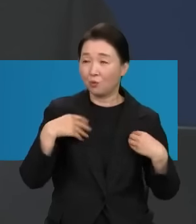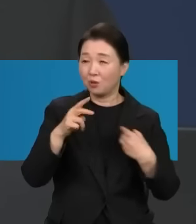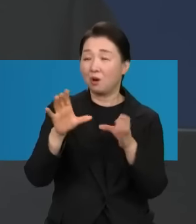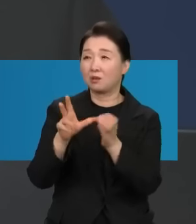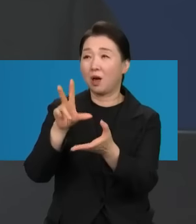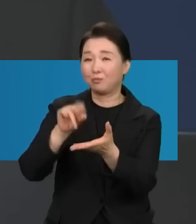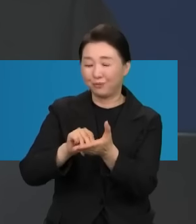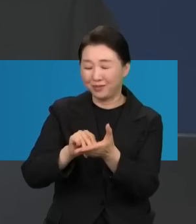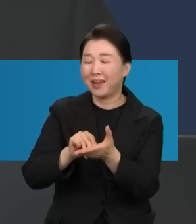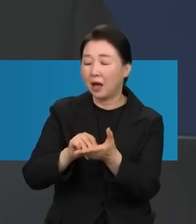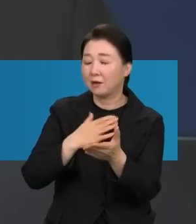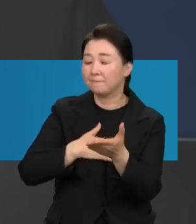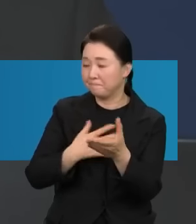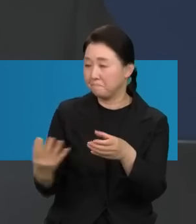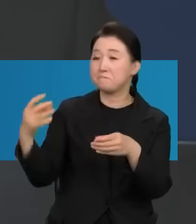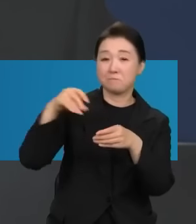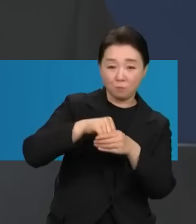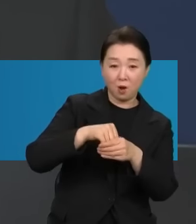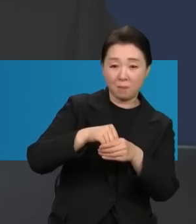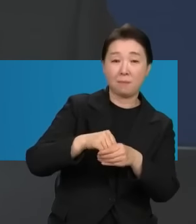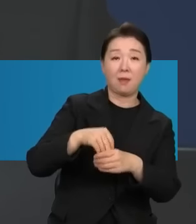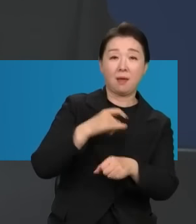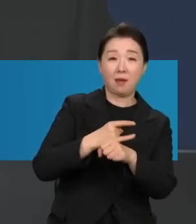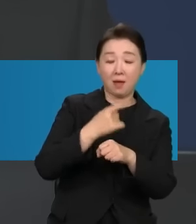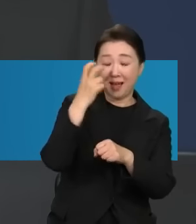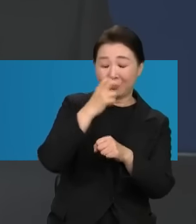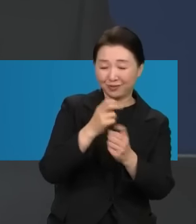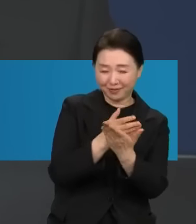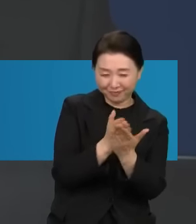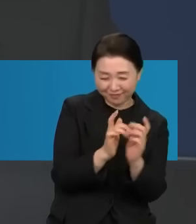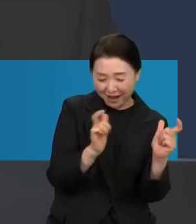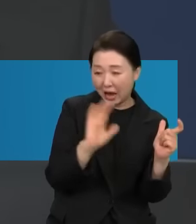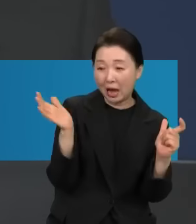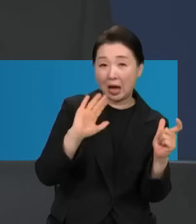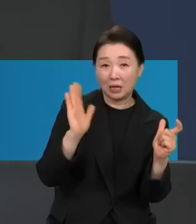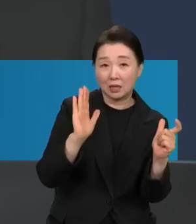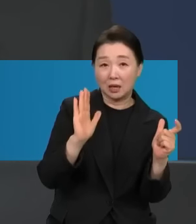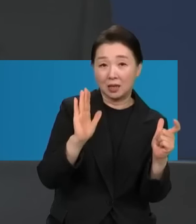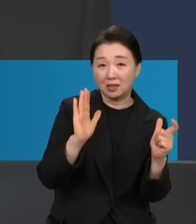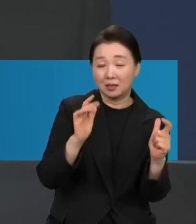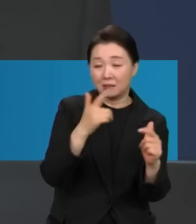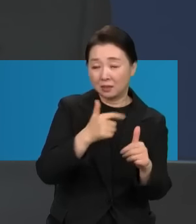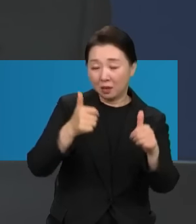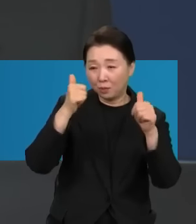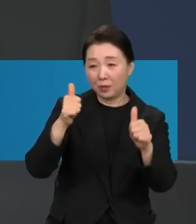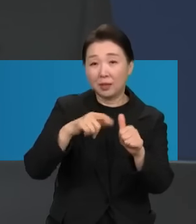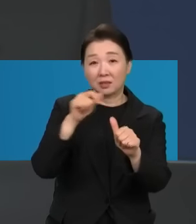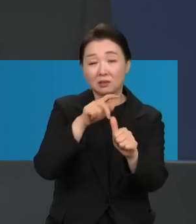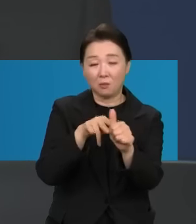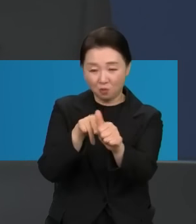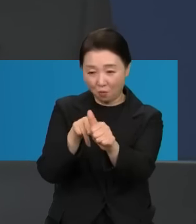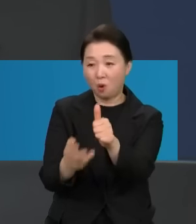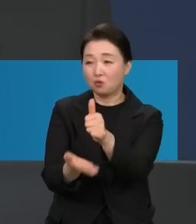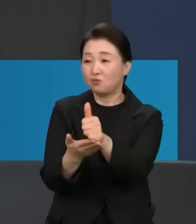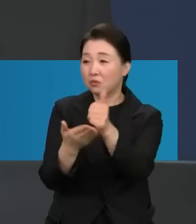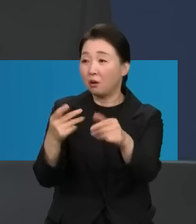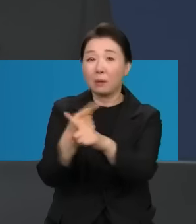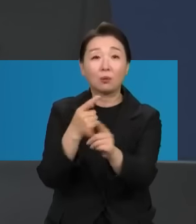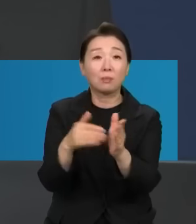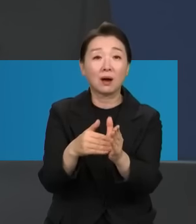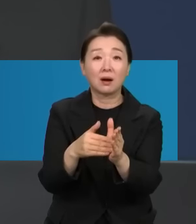부분을 대폭 반영해서 수사 범위도 줄이고 대법원장이 특검 후보를 추천하도록 바꾸지 않았느냐고 거세게 반발하고